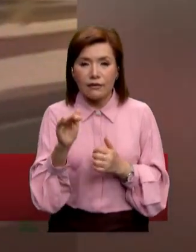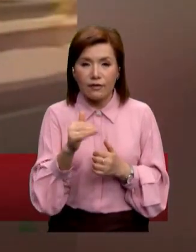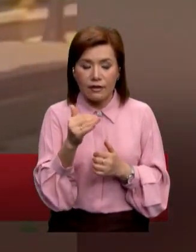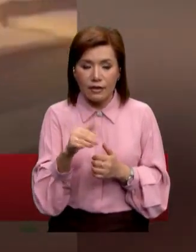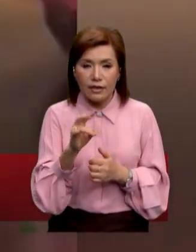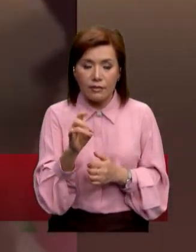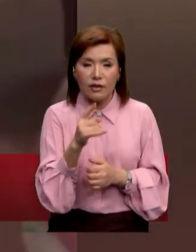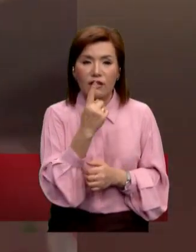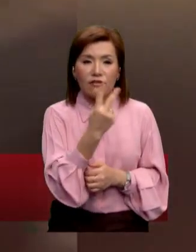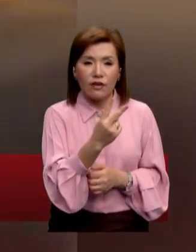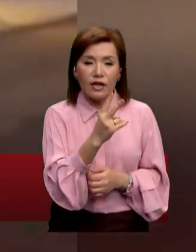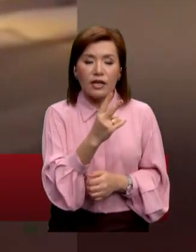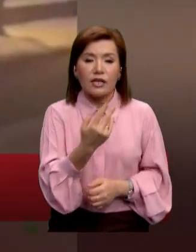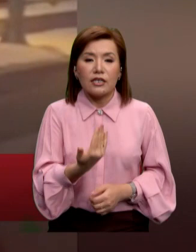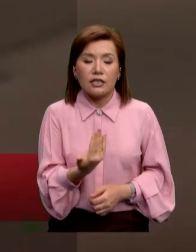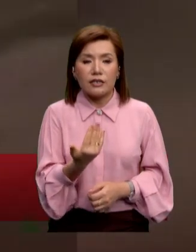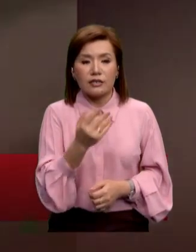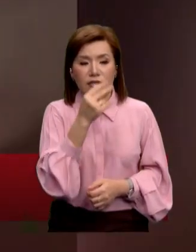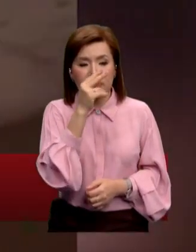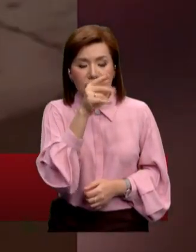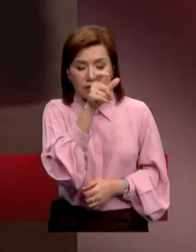избил двух жителей